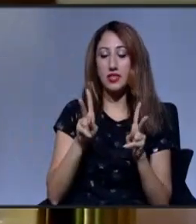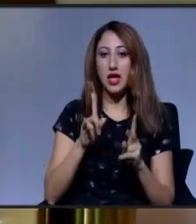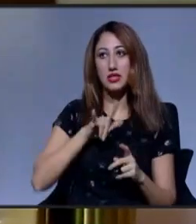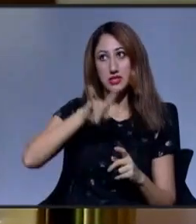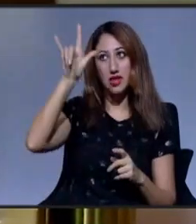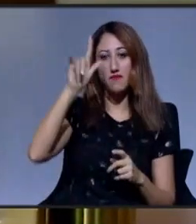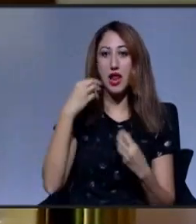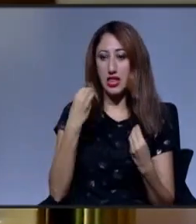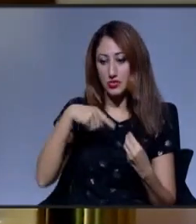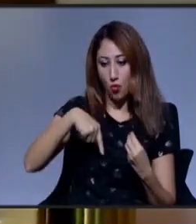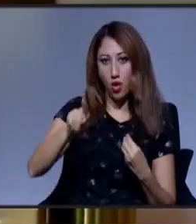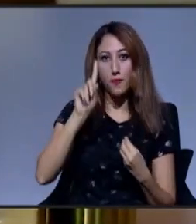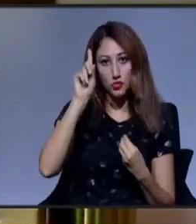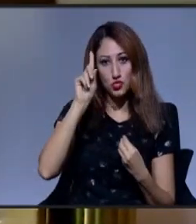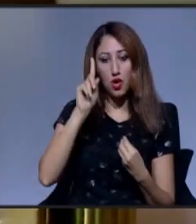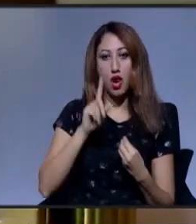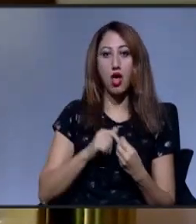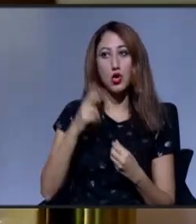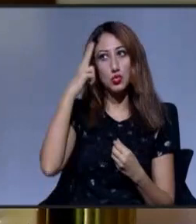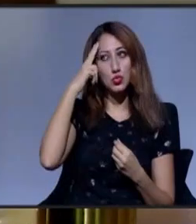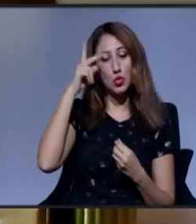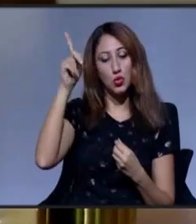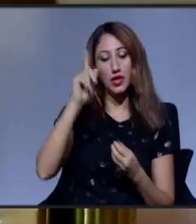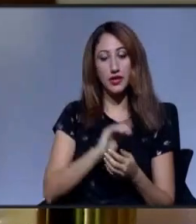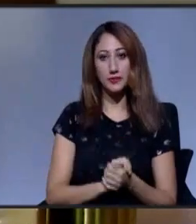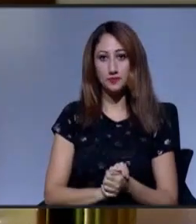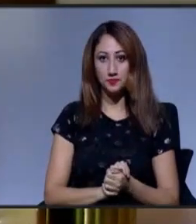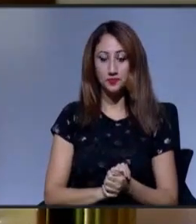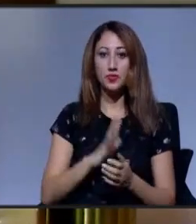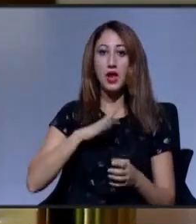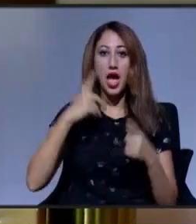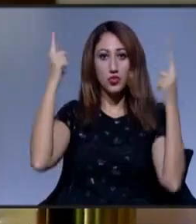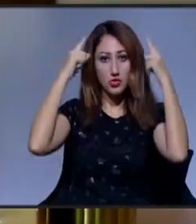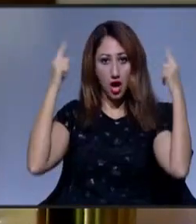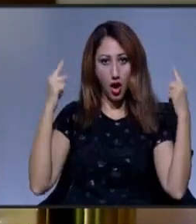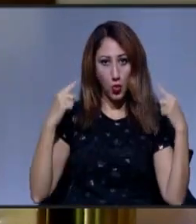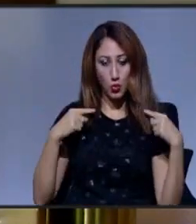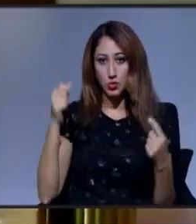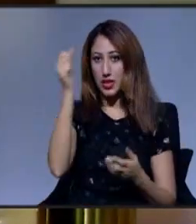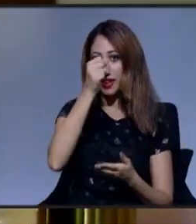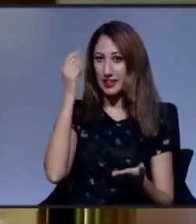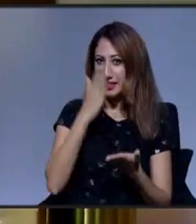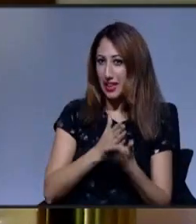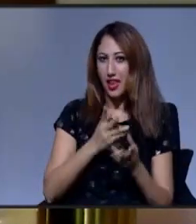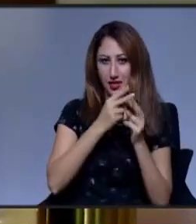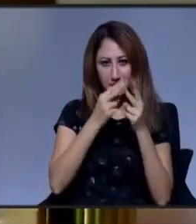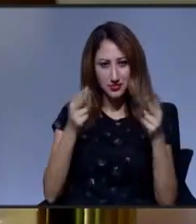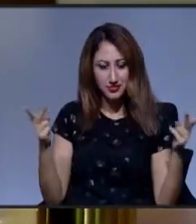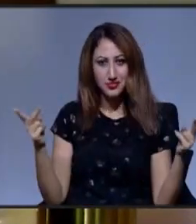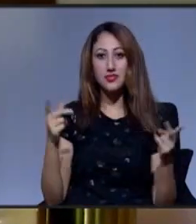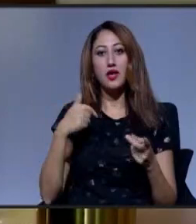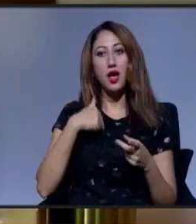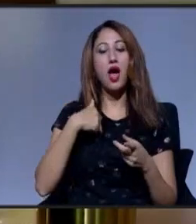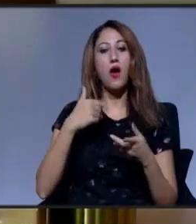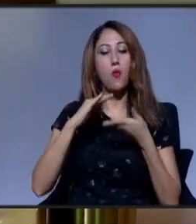للسفر للعمرات من خارج المملكة العربية السعودية. حد عاوز جهاز عروسة، أنا عايزة جهاز عروسة، بس طبعا تكتب